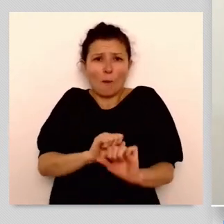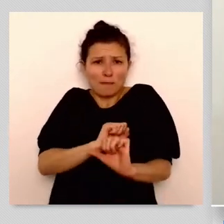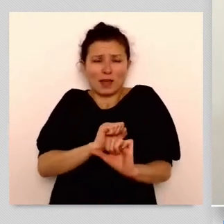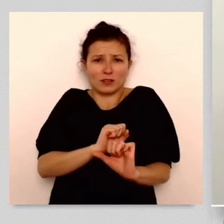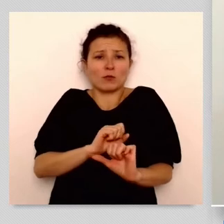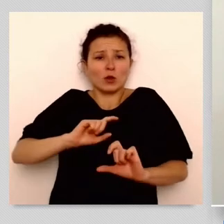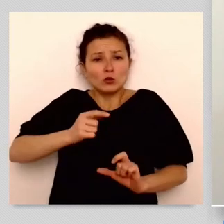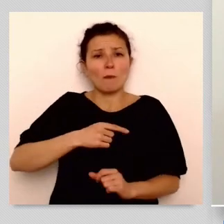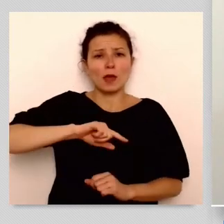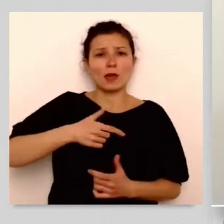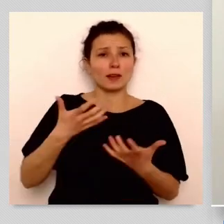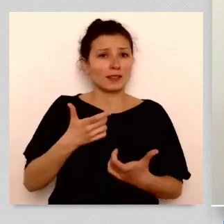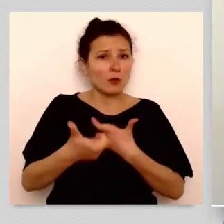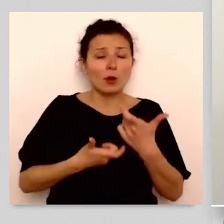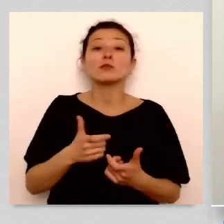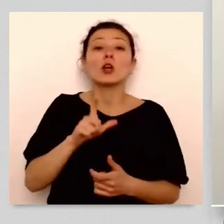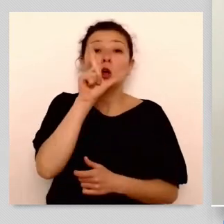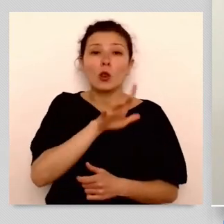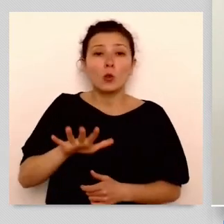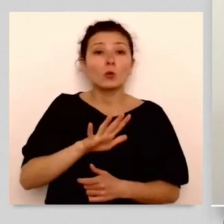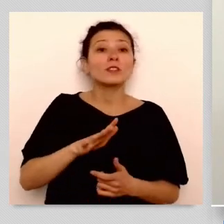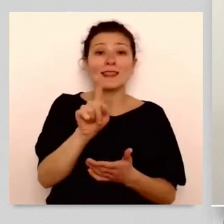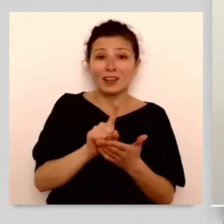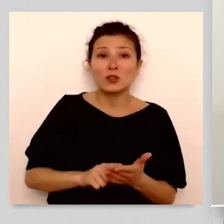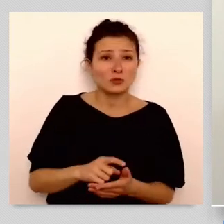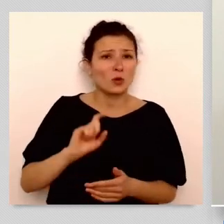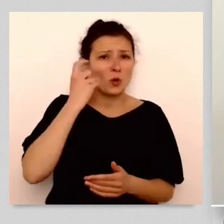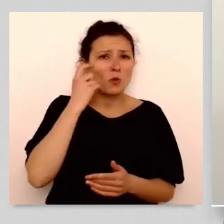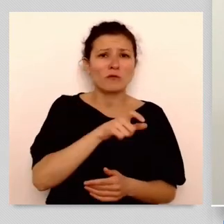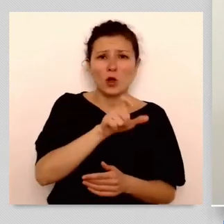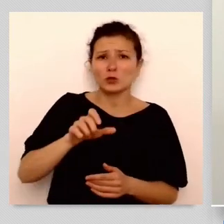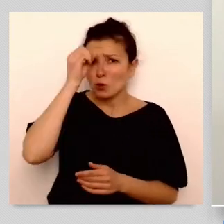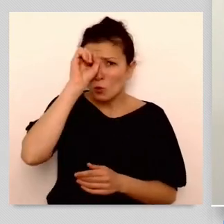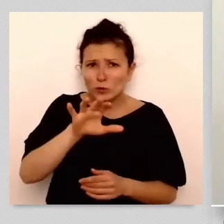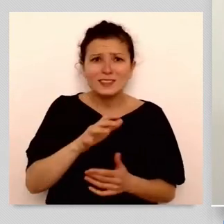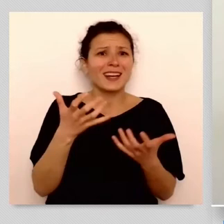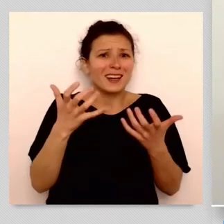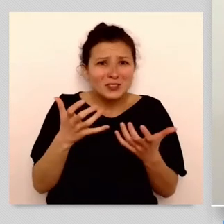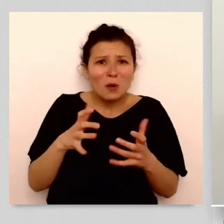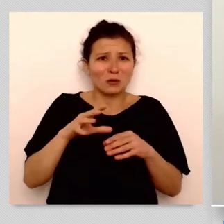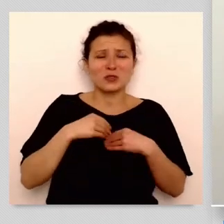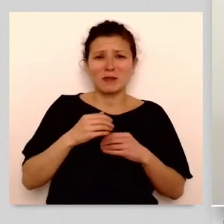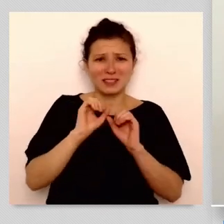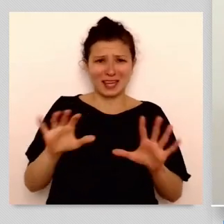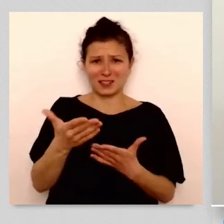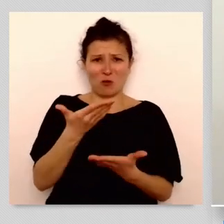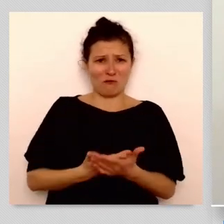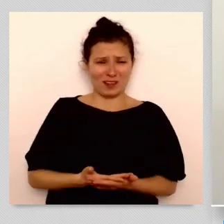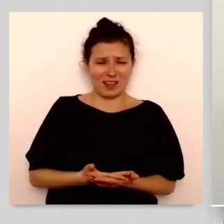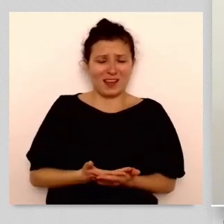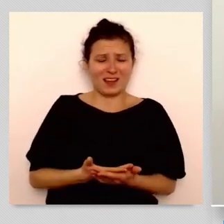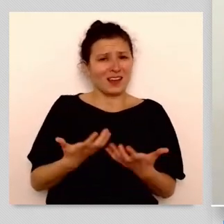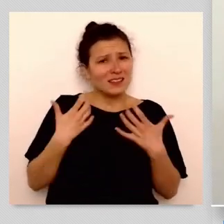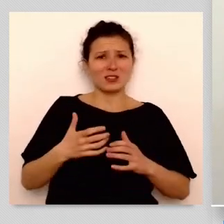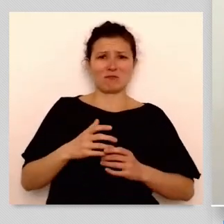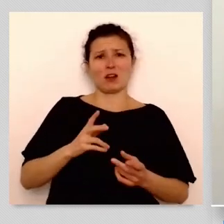zrobić. Ludzie na Śląsku, zwłaszcza górnicy, chcą mieć jasną ofertę i nie chcą być oszukiwani. To nie może być tak,